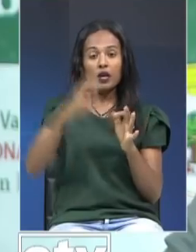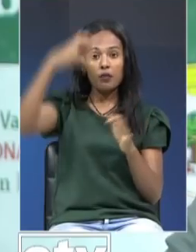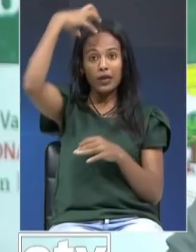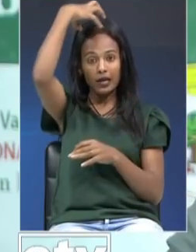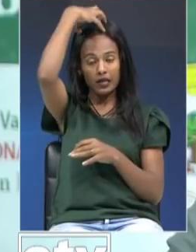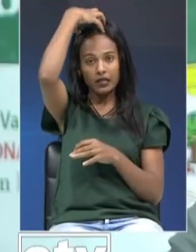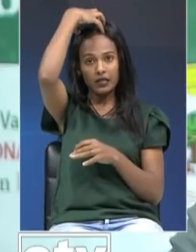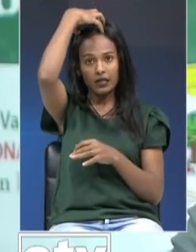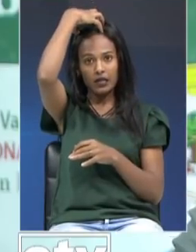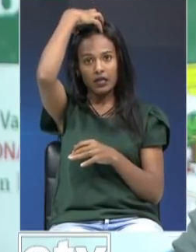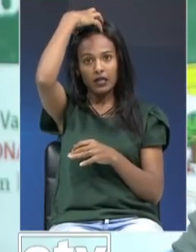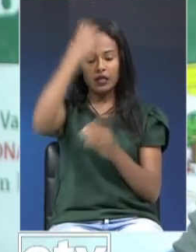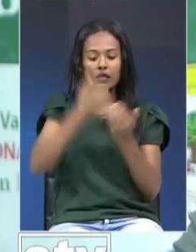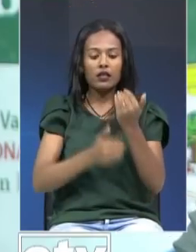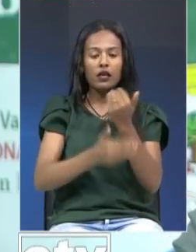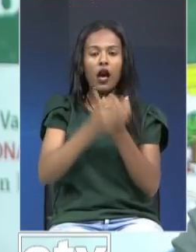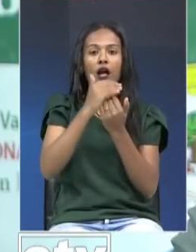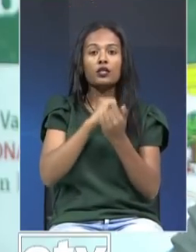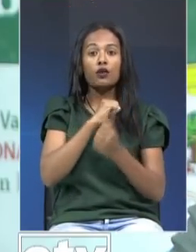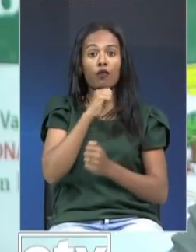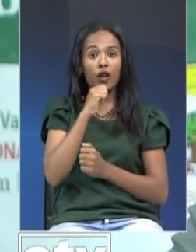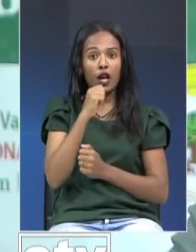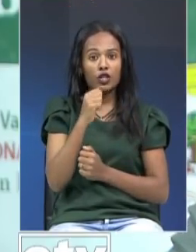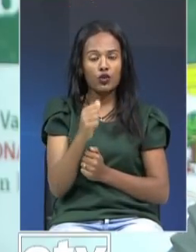መንግስት ያልሸፈናቸውን